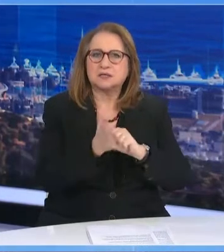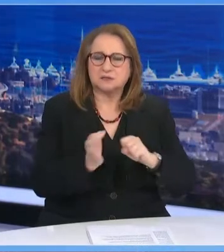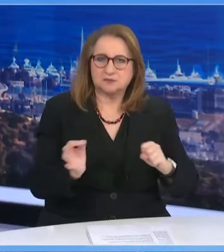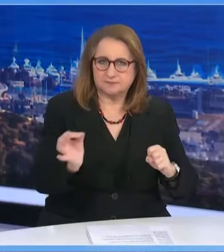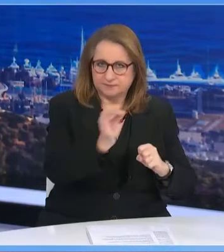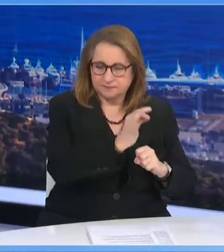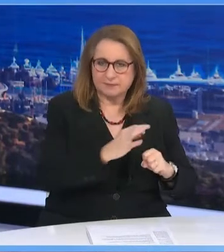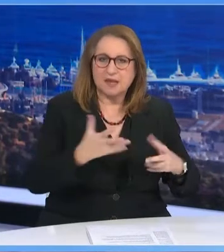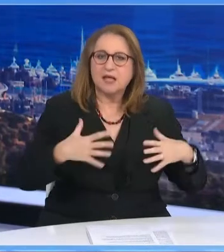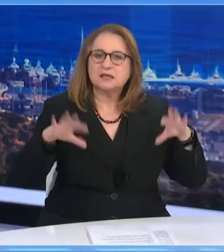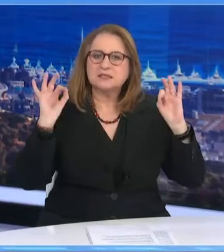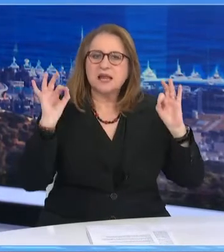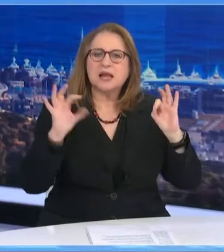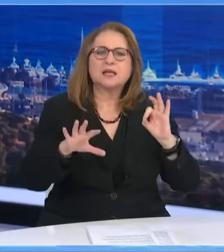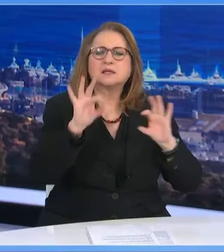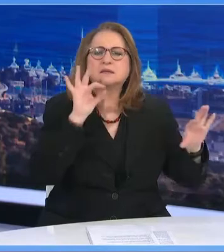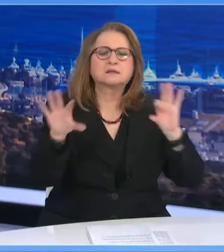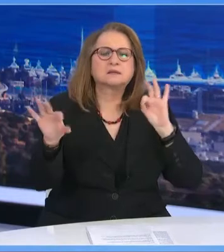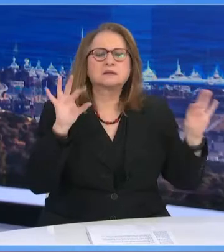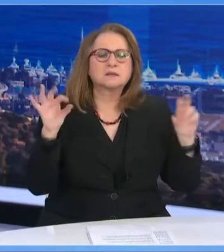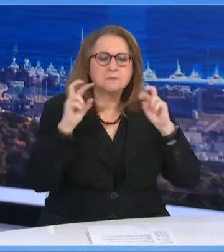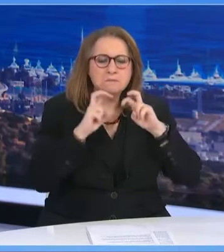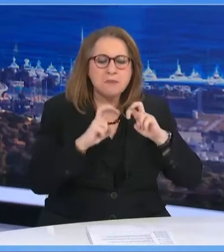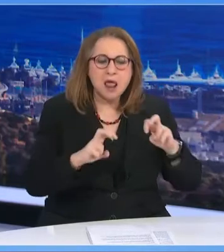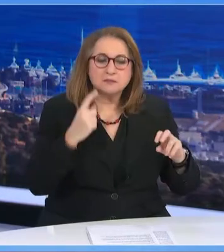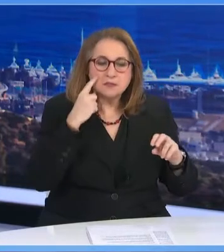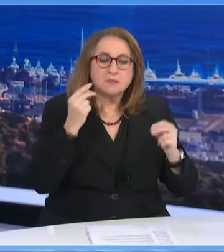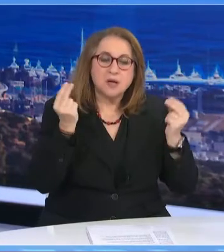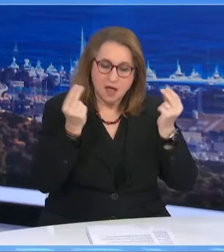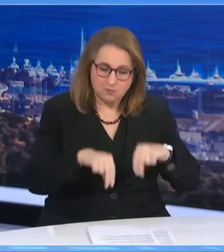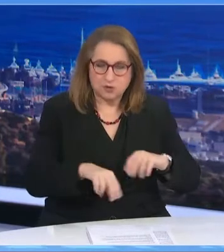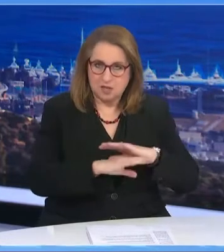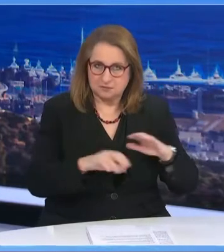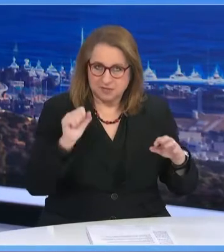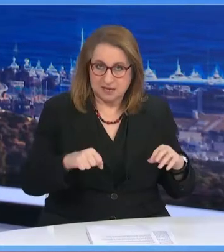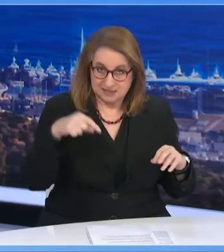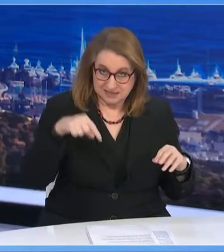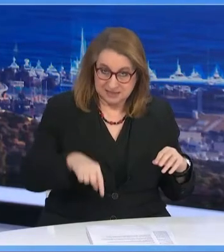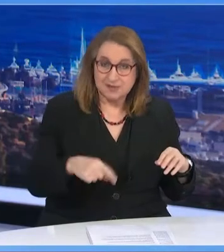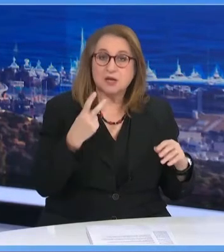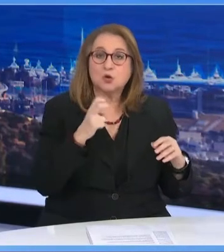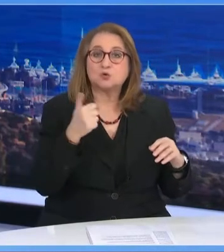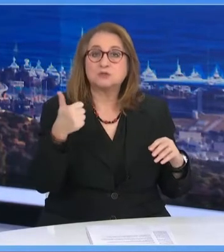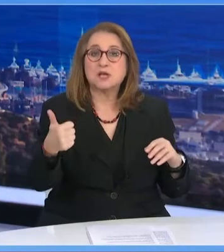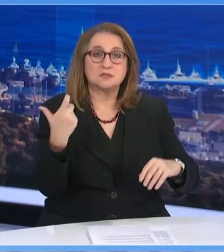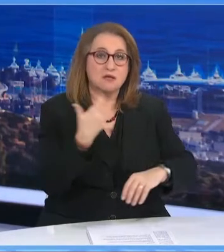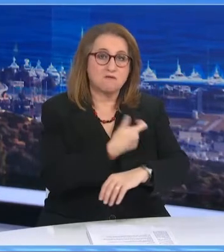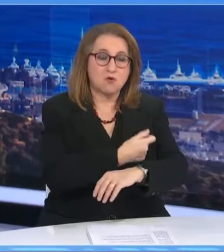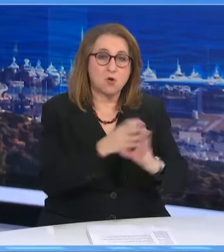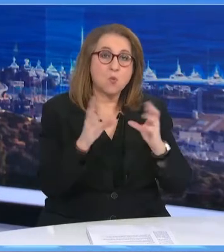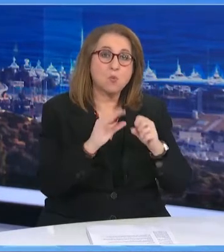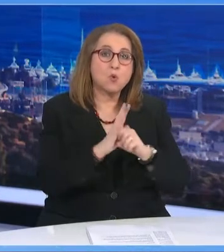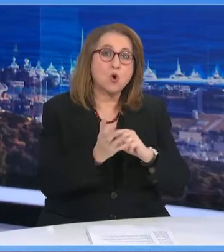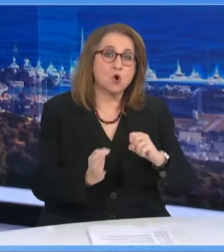την εξαιρετική αποτελεσματικότητά τους. Σήμερα υπάρχουν 26 εμβόλια κατά του κορονοϊού που